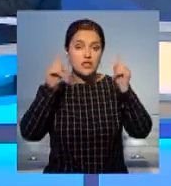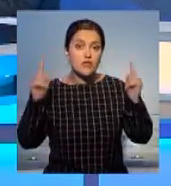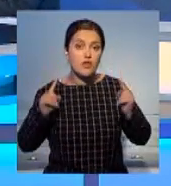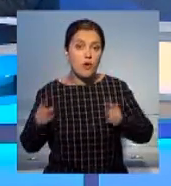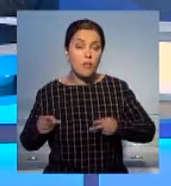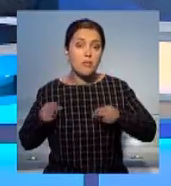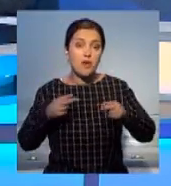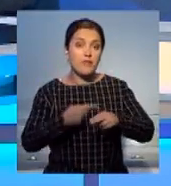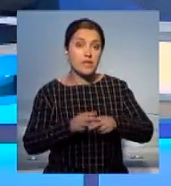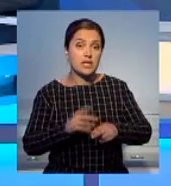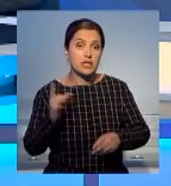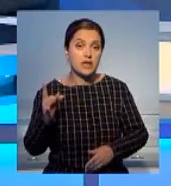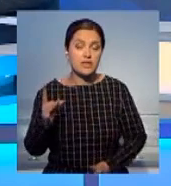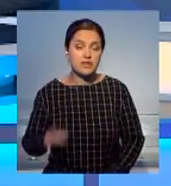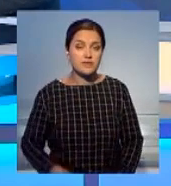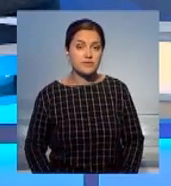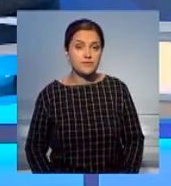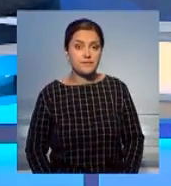звезды приехали в этот раз?